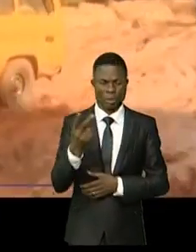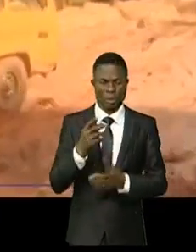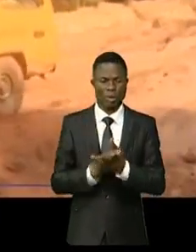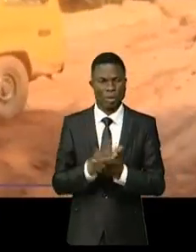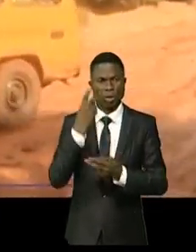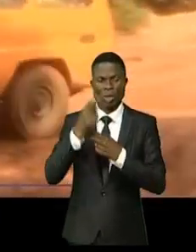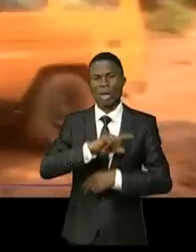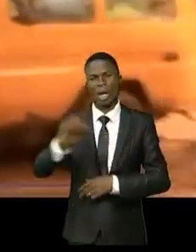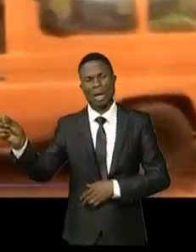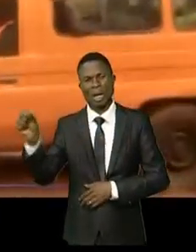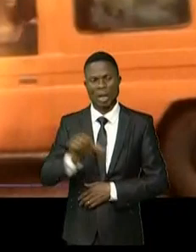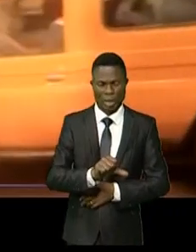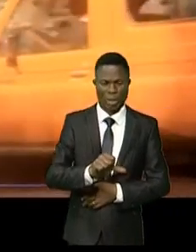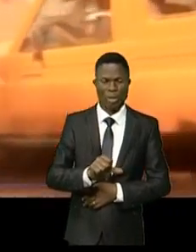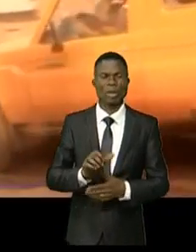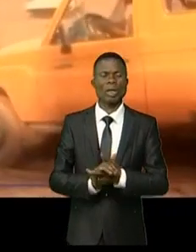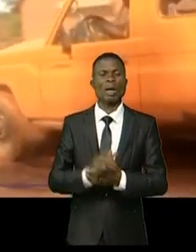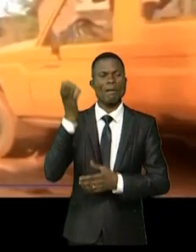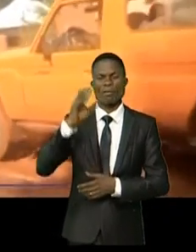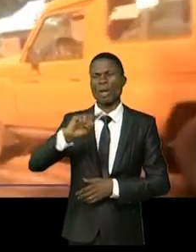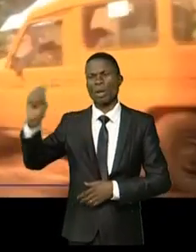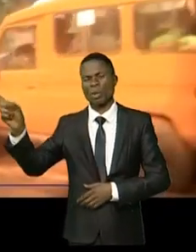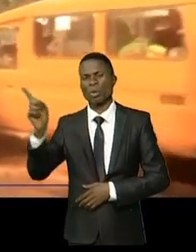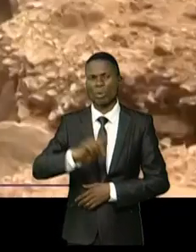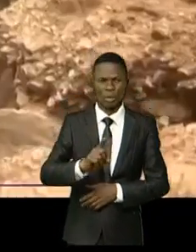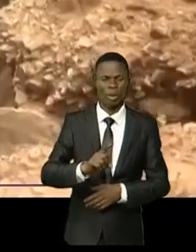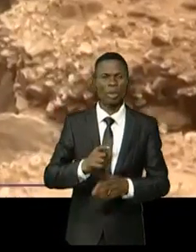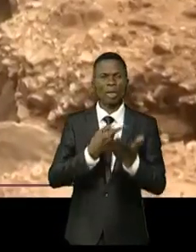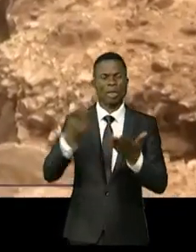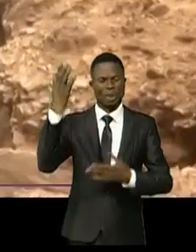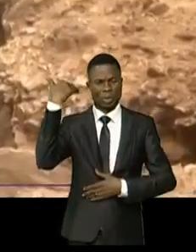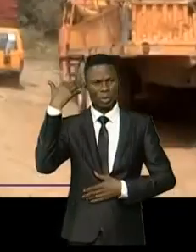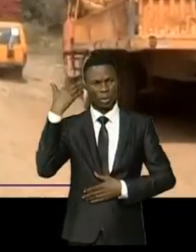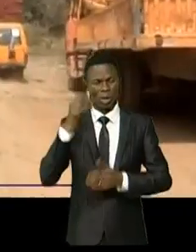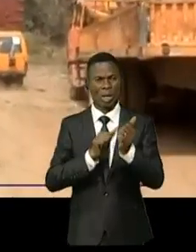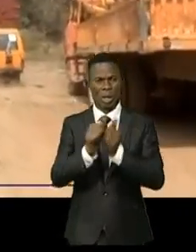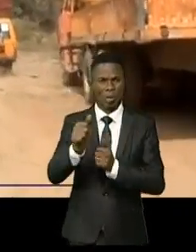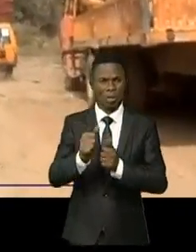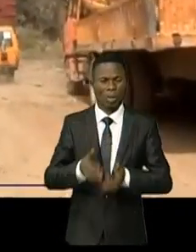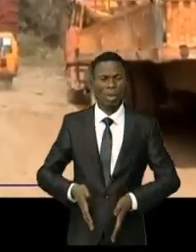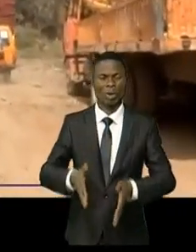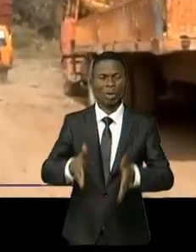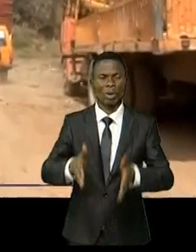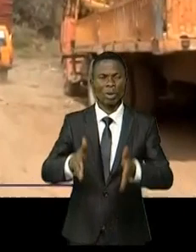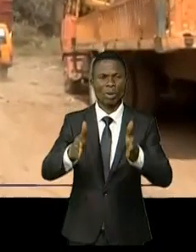un aller-retour Uvira, Mboko, Sangya, Uvira la semaine dernière en passant par les escarpements de